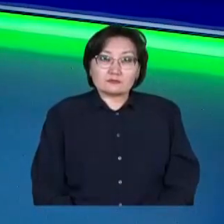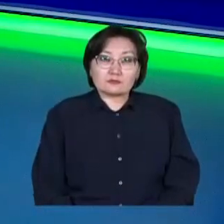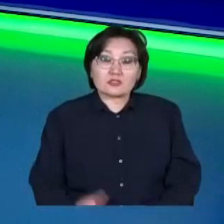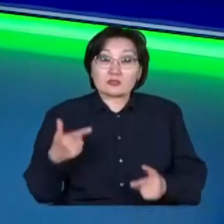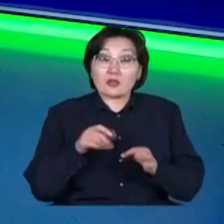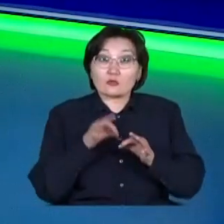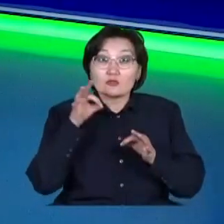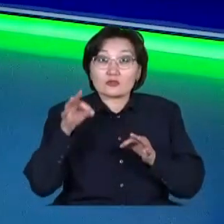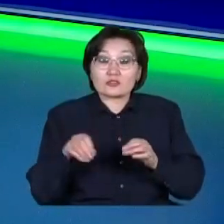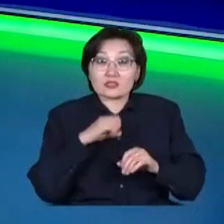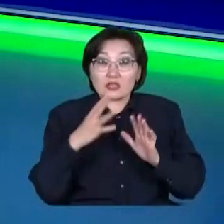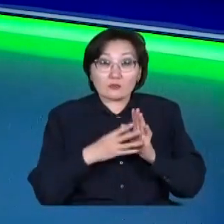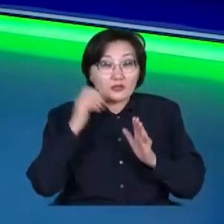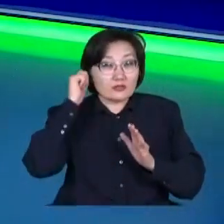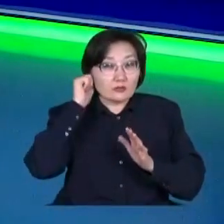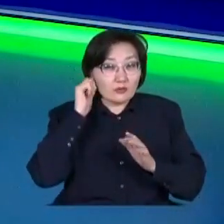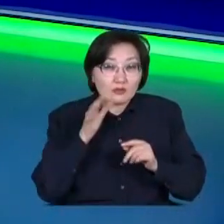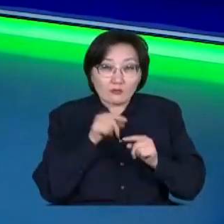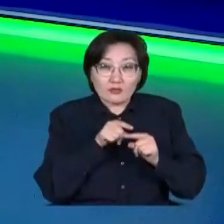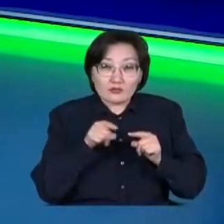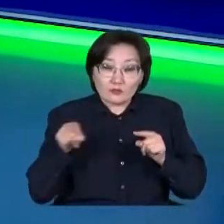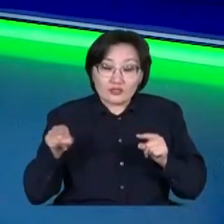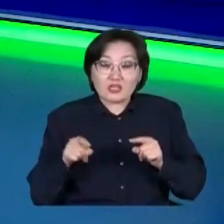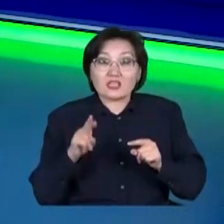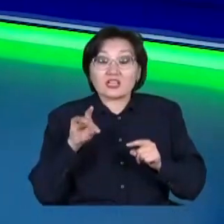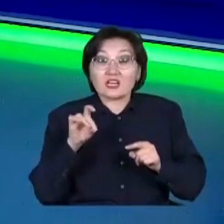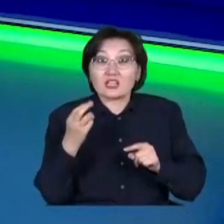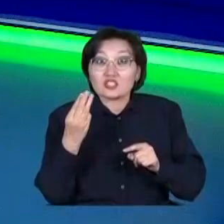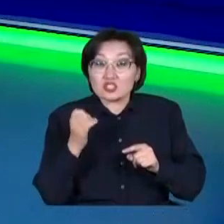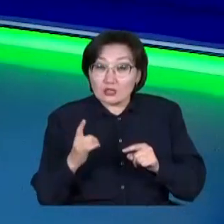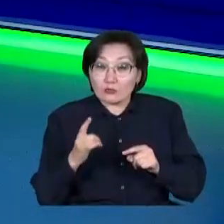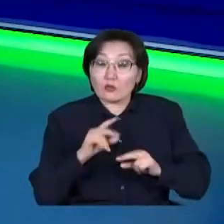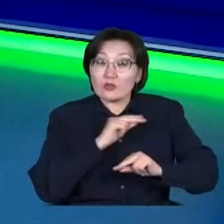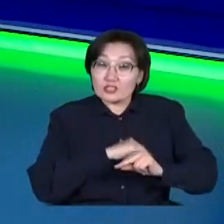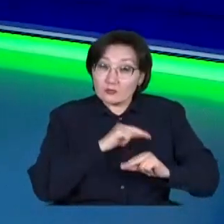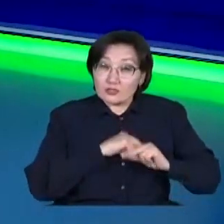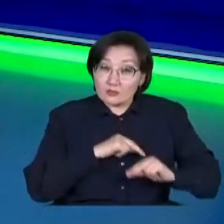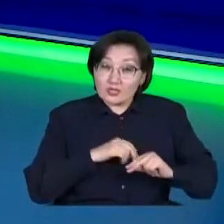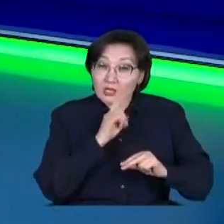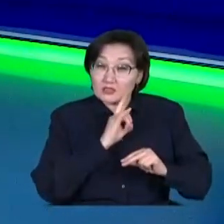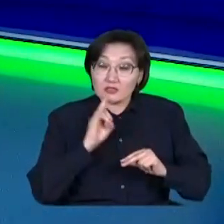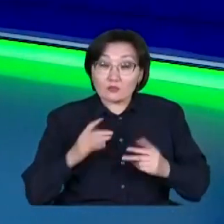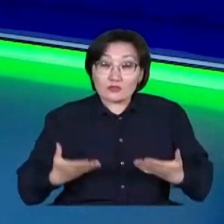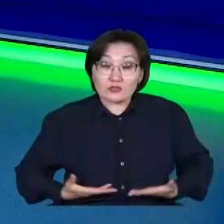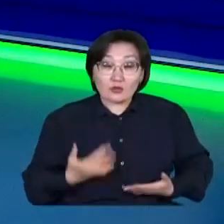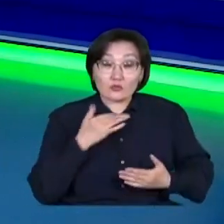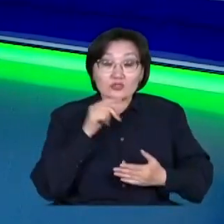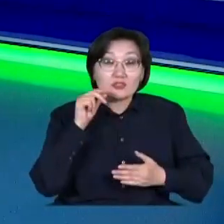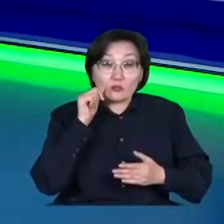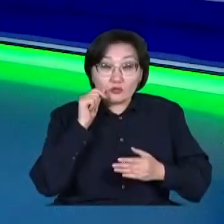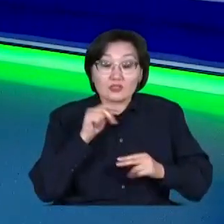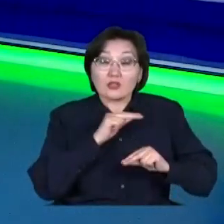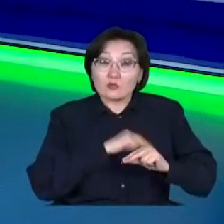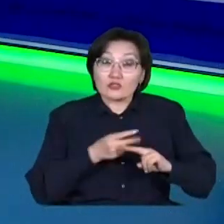Атырау облысында 19 жасынан бері бел жазбастан краншы болып еңбек етіп келе жатқан әйел тұрады. Көбіне ер азаматтар еңсеретін